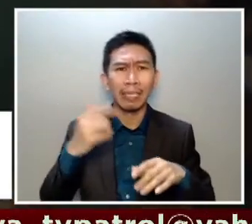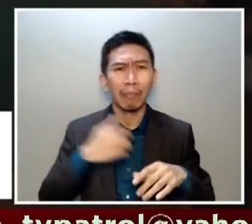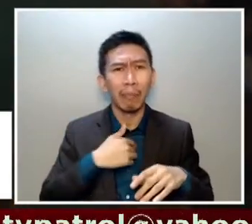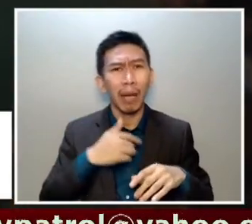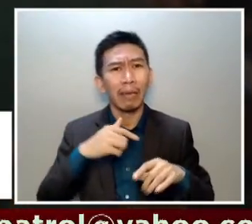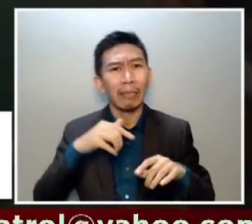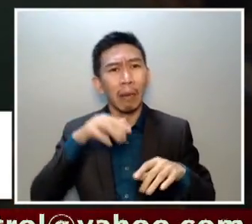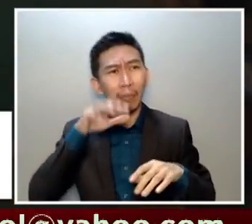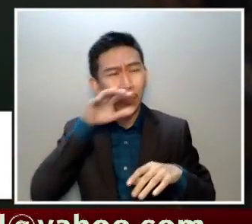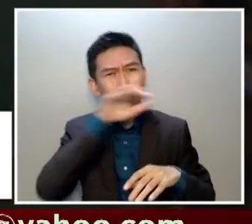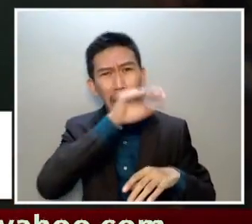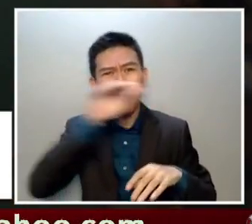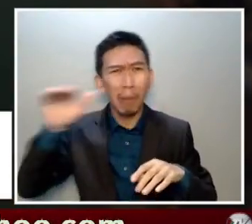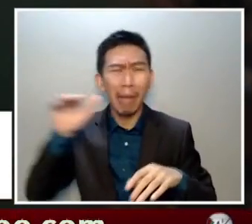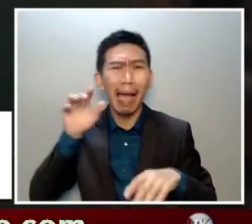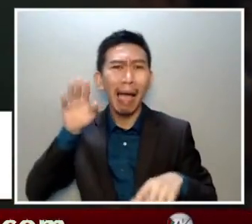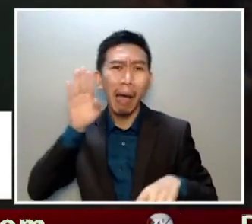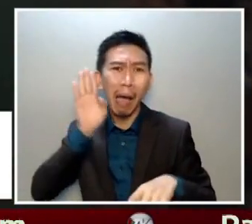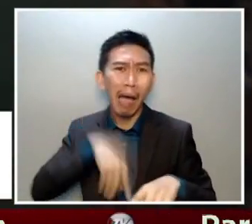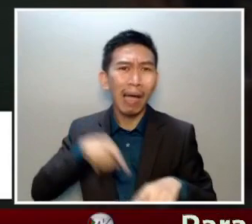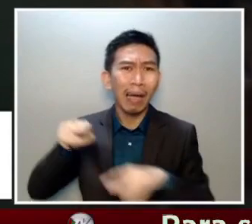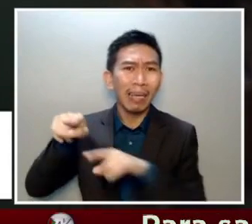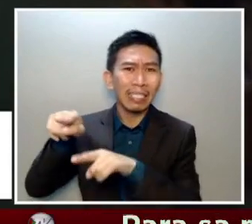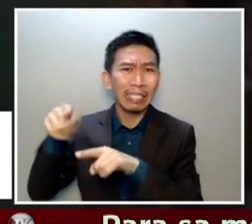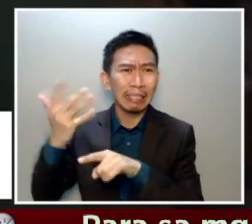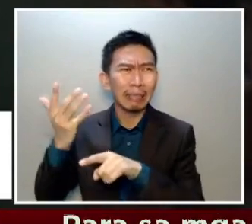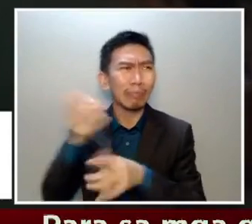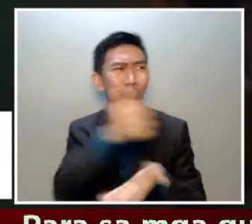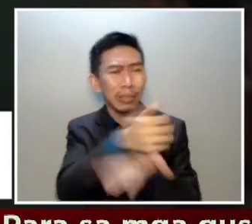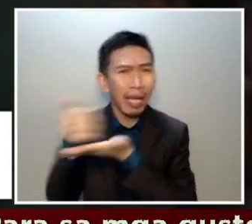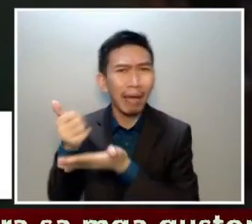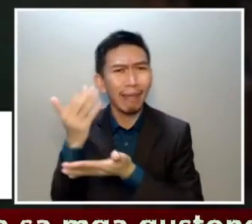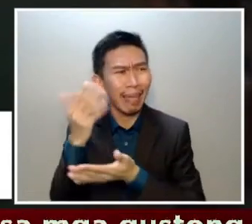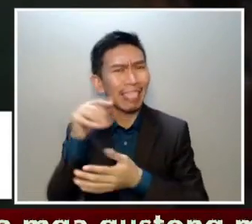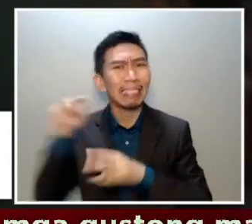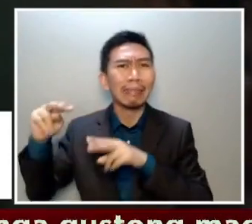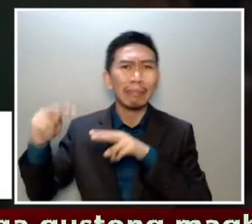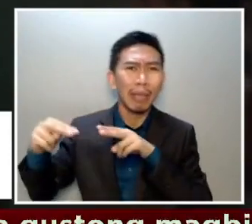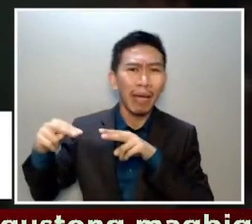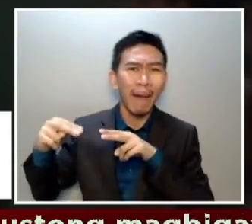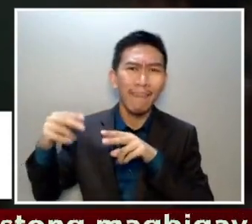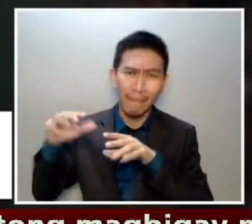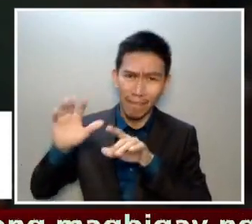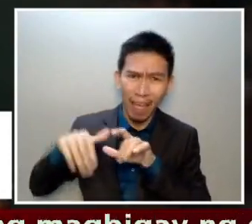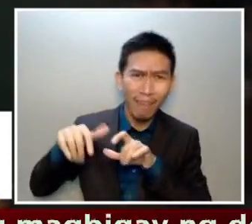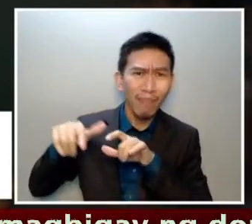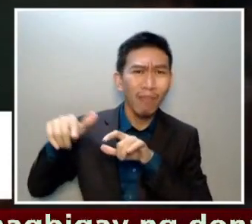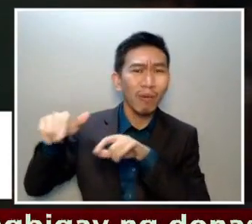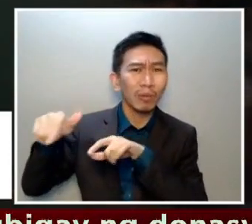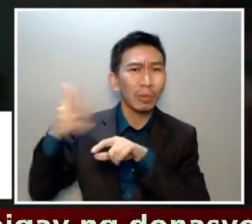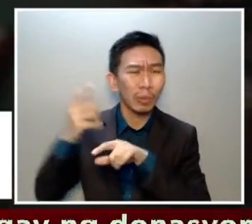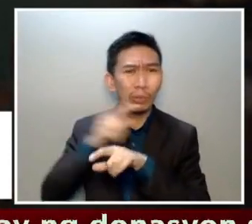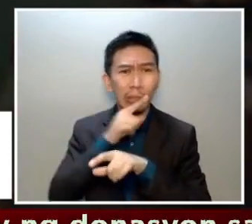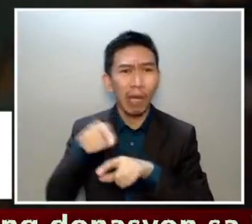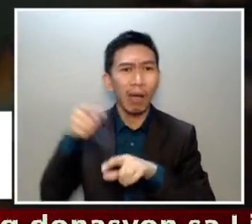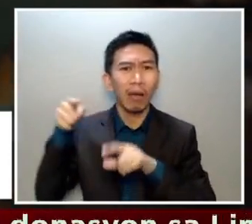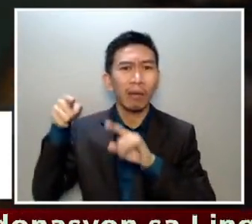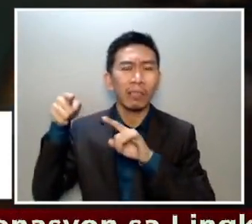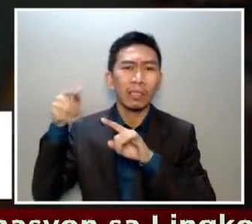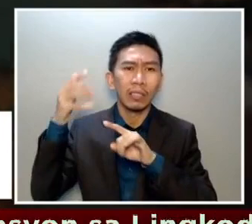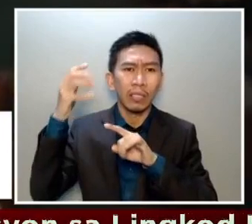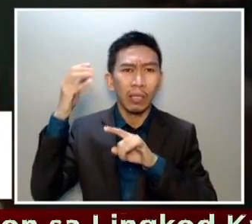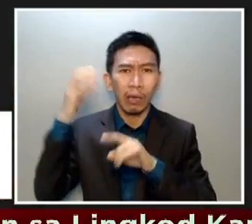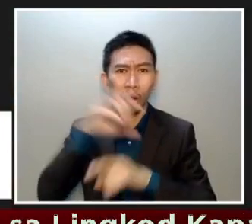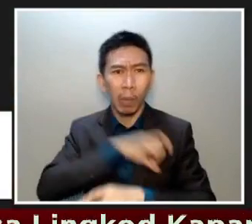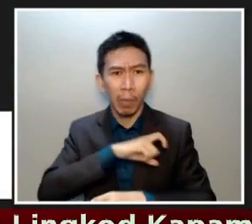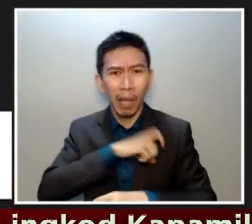ko. Kasi isang special yan, bakit yung binaril? Isang special. Tapos yung pulis daw, nagganon na sa ulo, napaganon